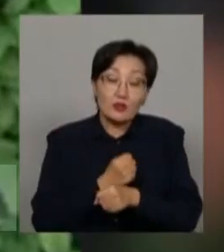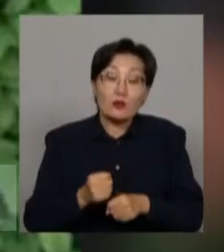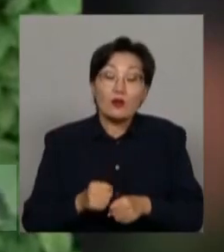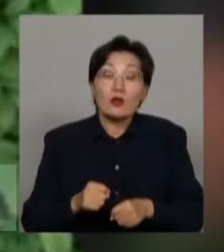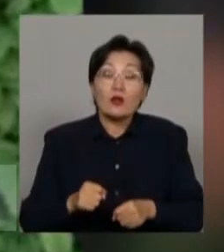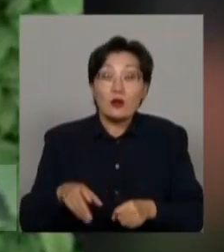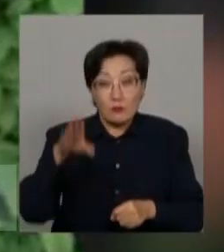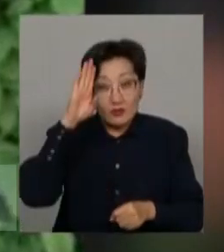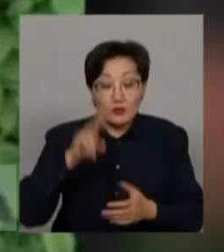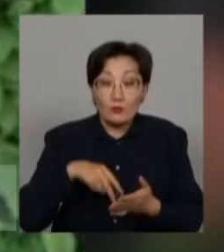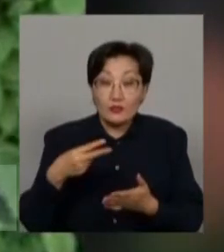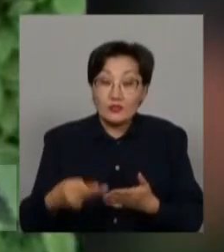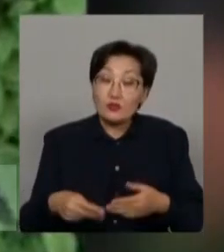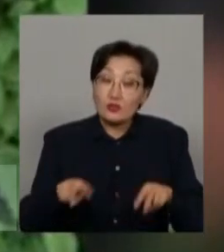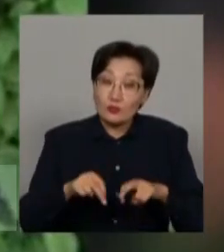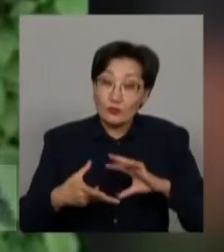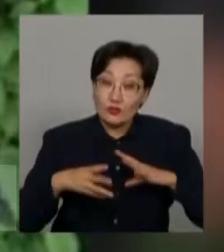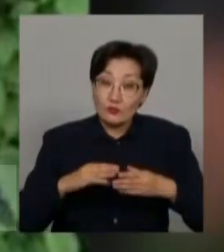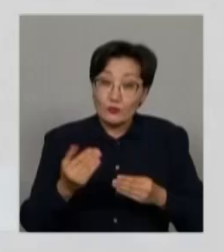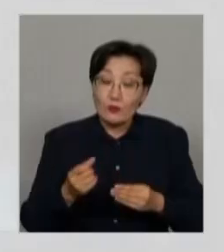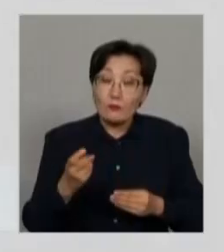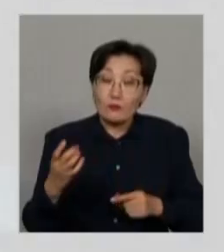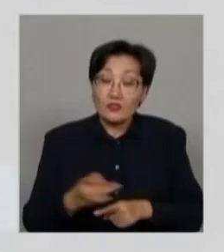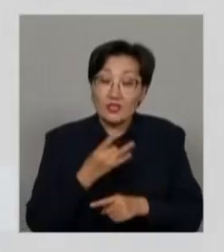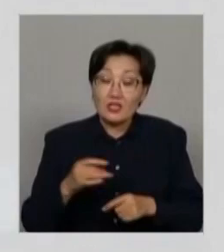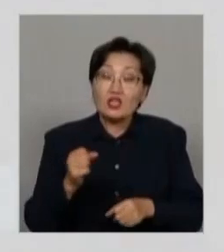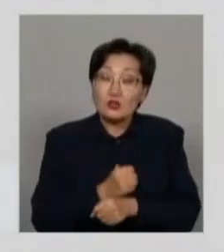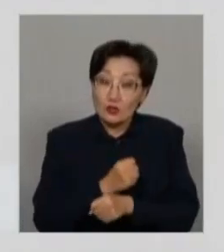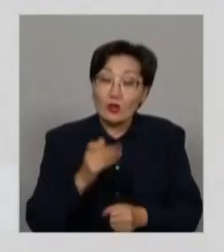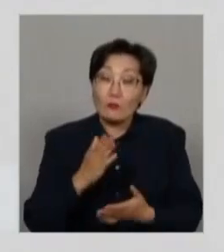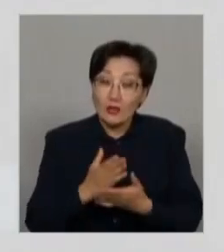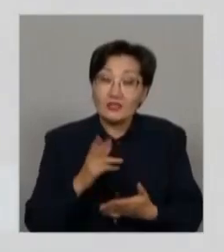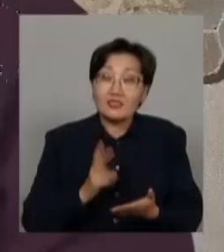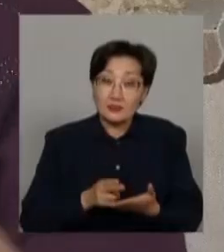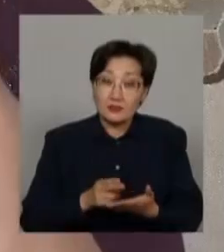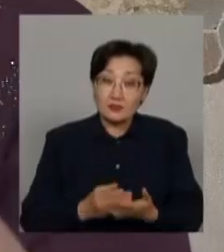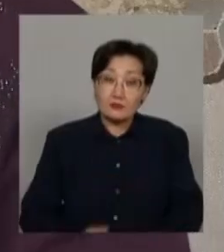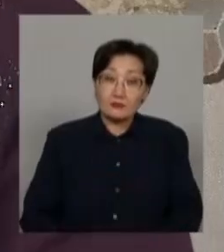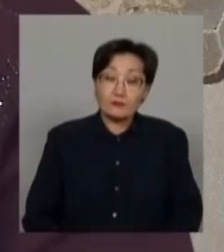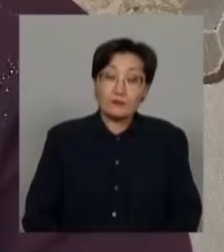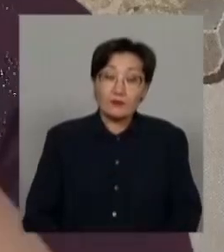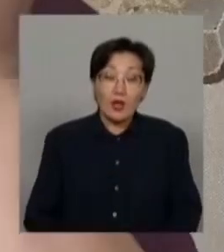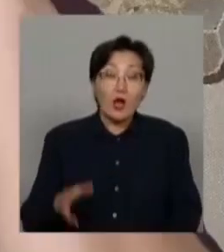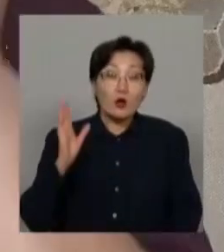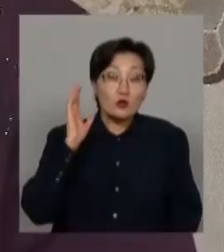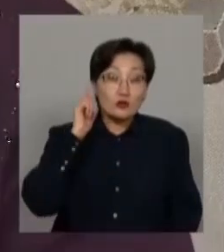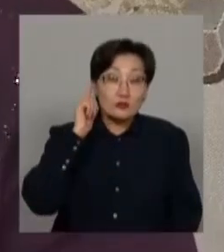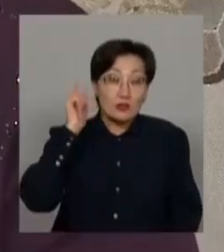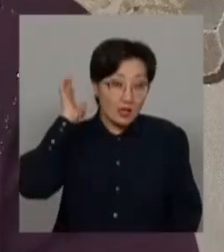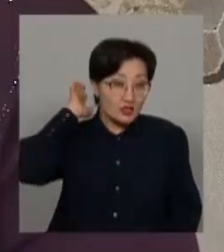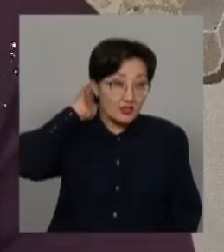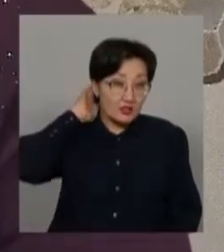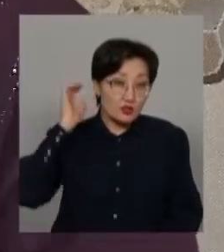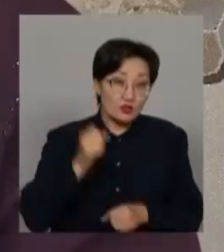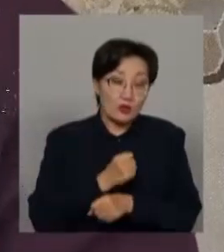жерде құлаптымыз. Ал сараптама қорытындысы оның бірнеше рет соққы алғанын дәлелдепті. Құлақтан соққан, желкесінен